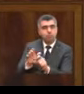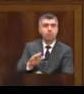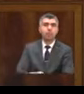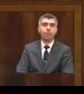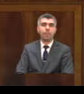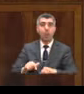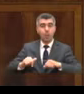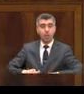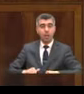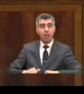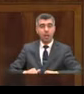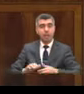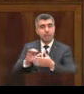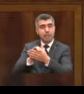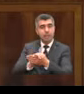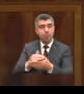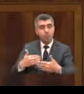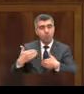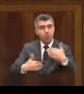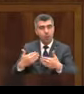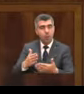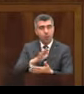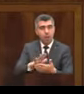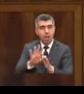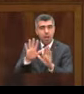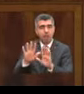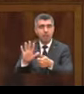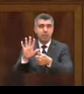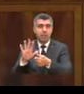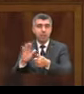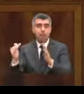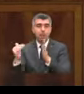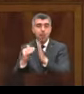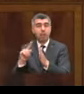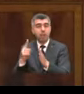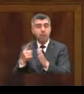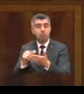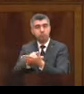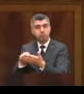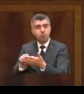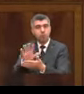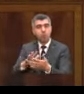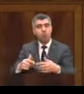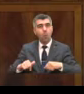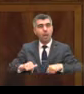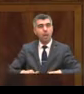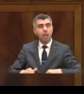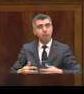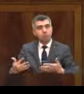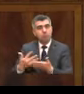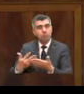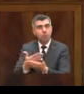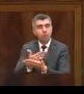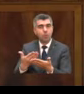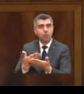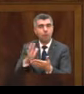وزارة التضامن ساهمت من جانبها ب 86 مليون ديال الدرهم، إضافة إلى شركاء آخرين اللي خلونا اليوم كنتوفروا في بلادنا